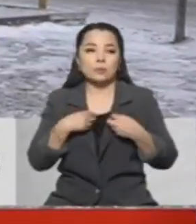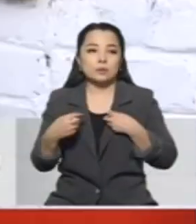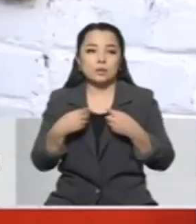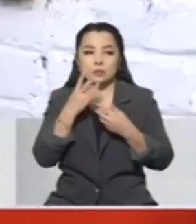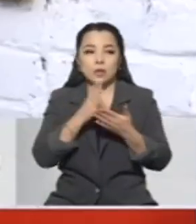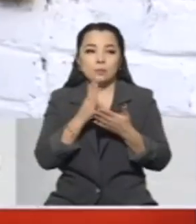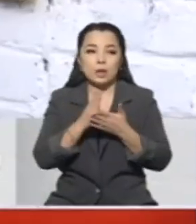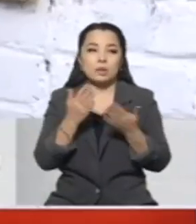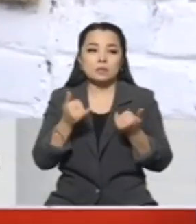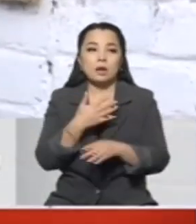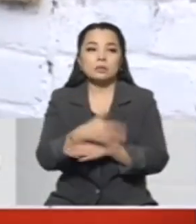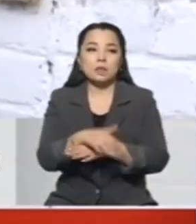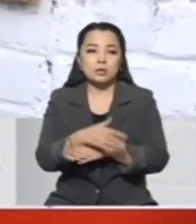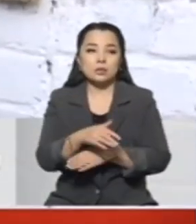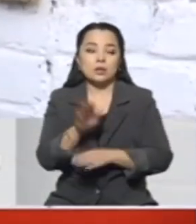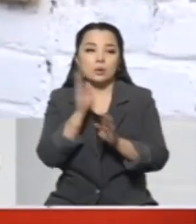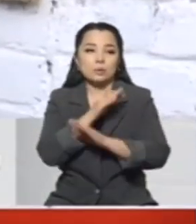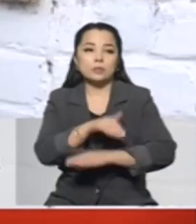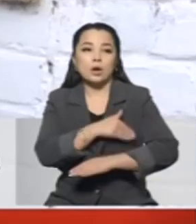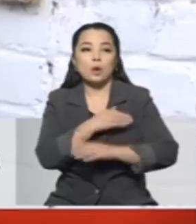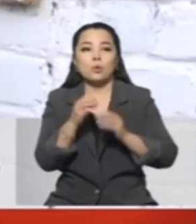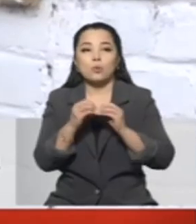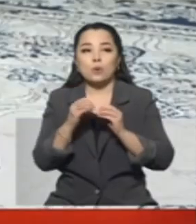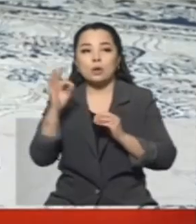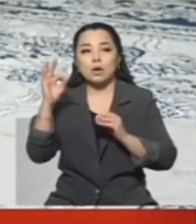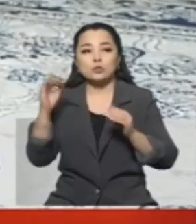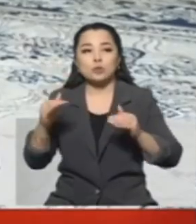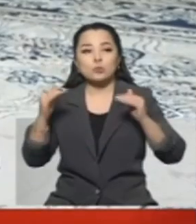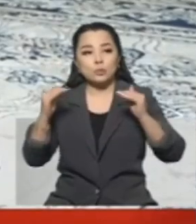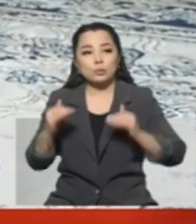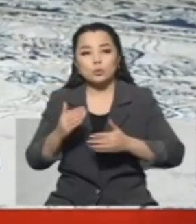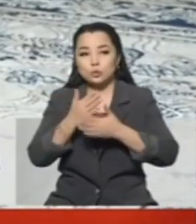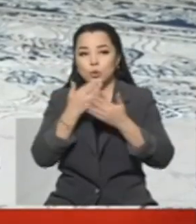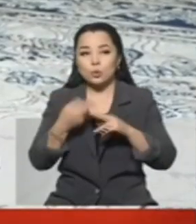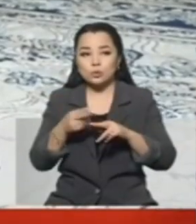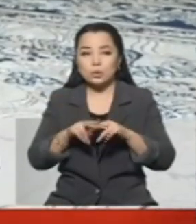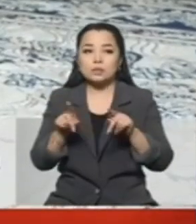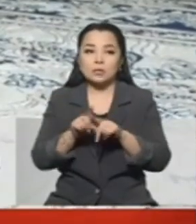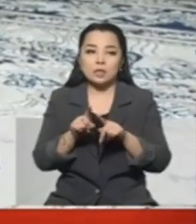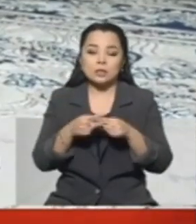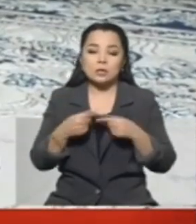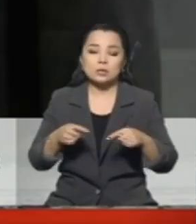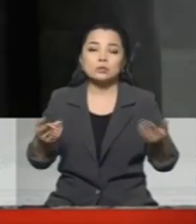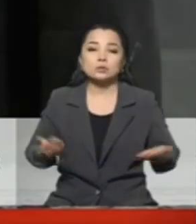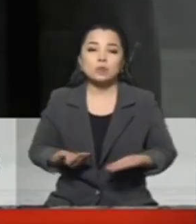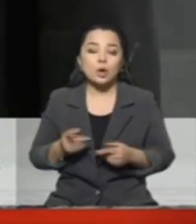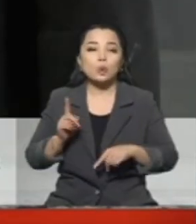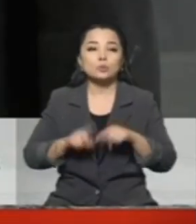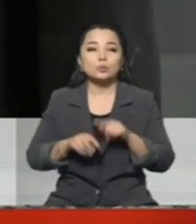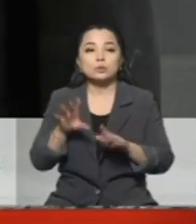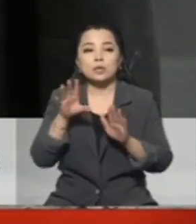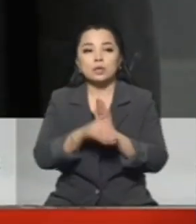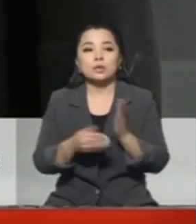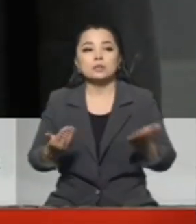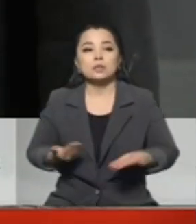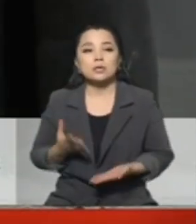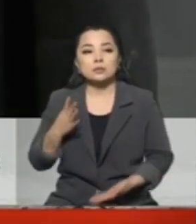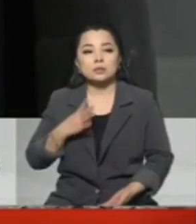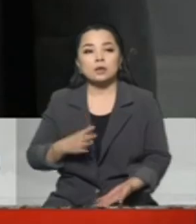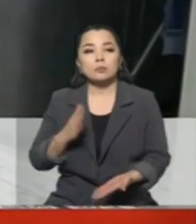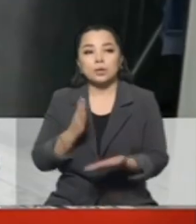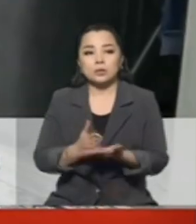дейді. Әзірге далада ауа температурасы 10 градустан төмендеген жоқ. Соның өзінде кей тұрғындар туыстарының үйін паналап жүр.